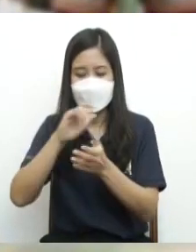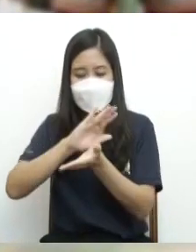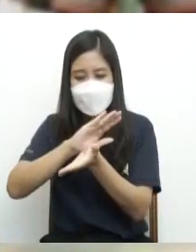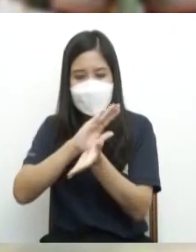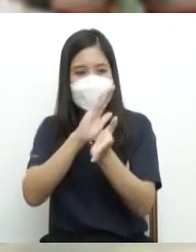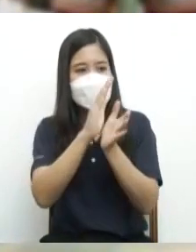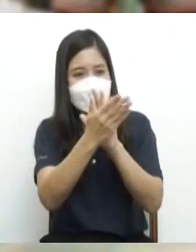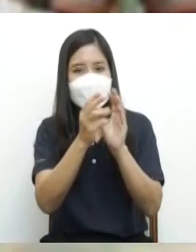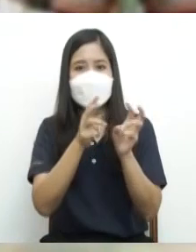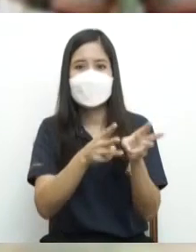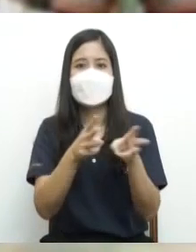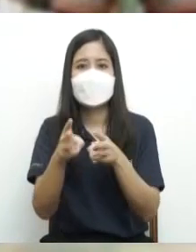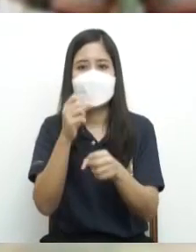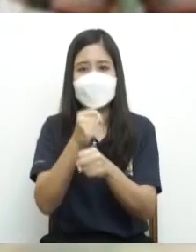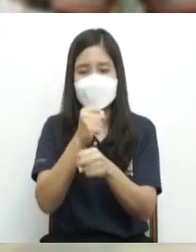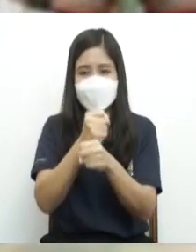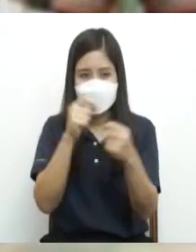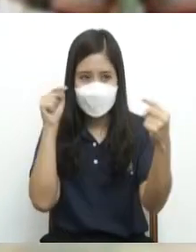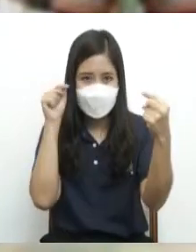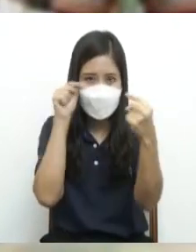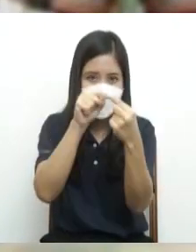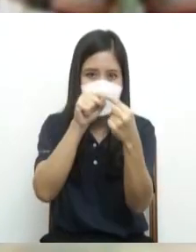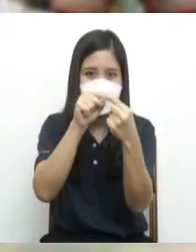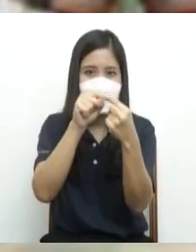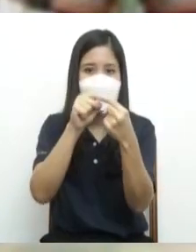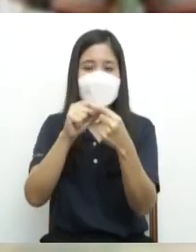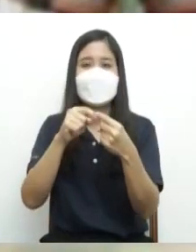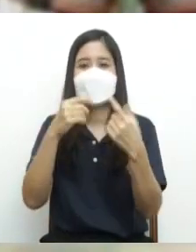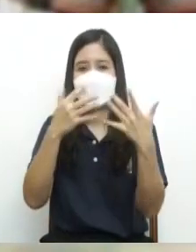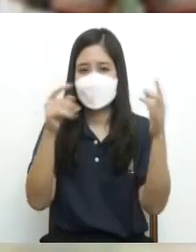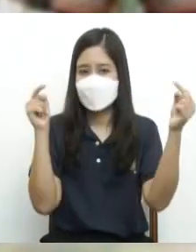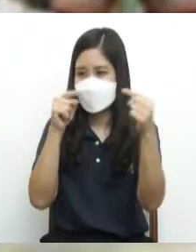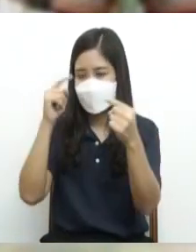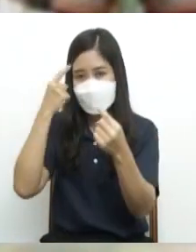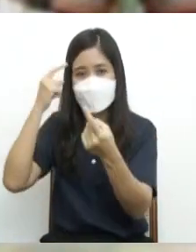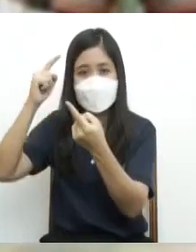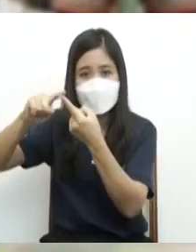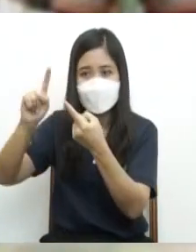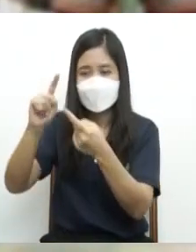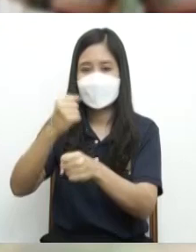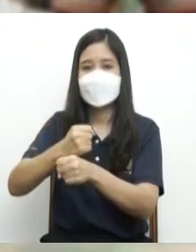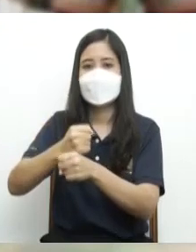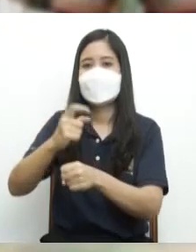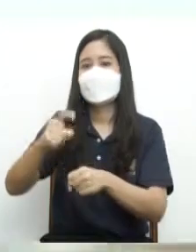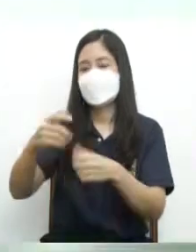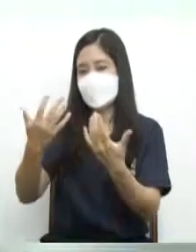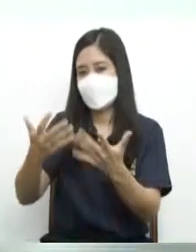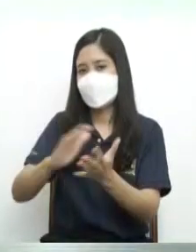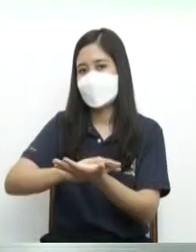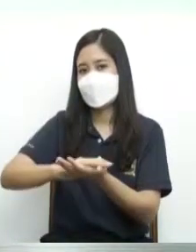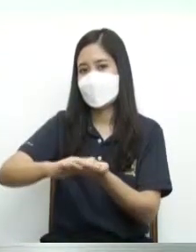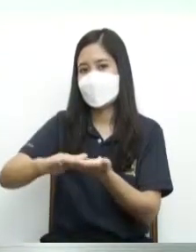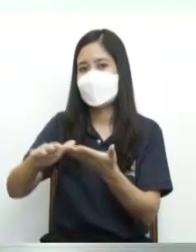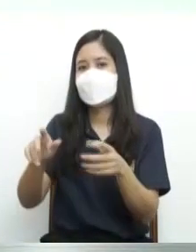กิจหน้าที่ความรับผิดชอบโดยเป้าหมายก็คือเมื่องานสำเร็จแล้วผมก็จะย้ำสิ่งที่ท่านสนิทพูดไปเมื่อสักครู่ว่า